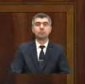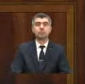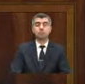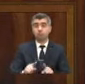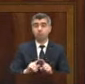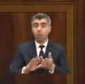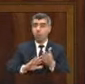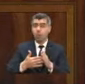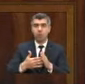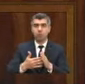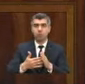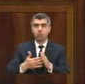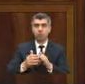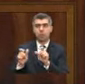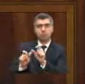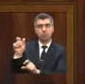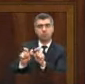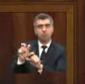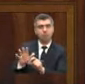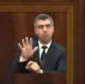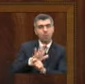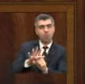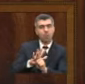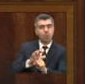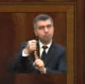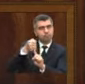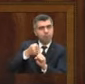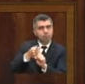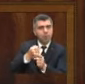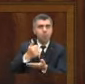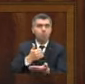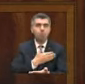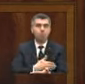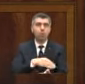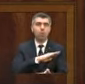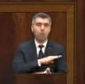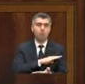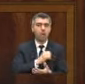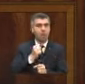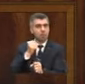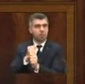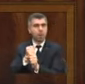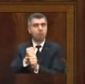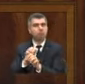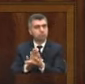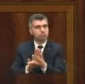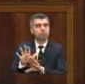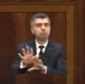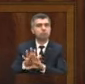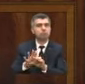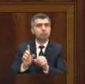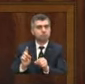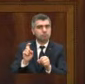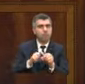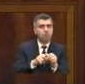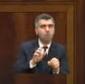علينا جميعاً كل في مجال اختصاصه ومسؤولياته العمل على توفير الانخراط